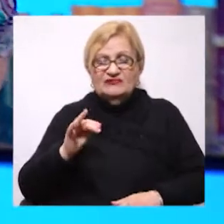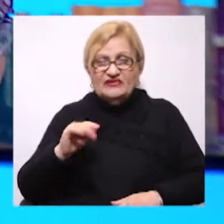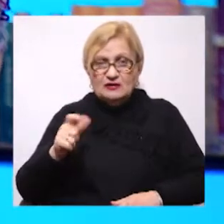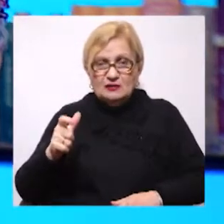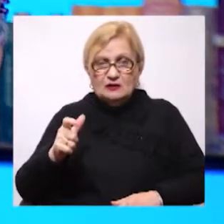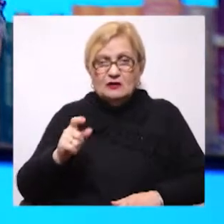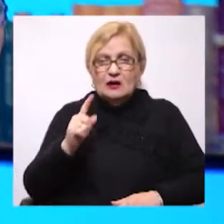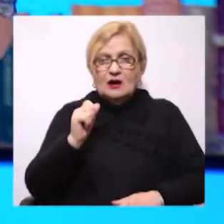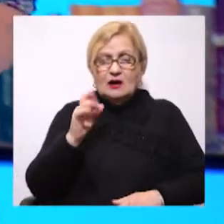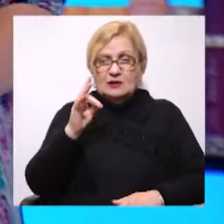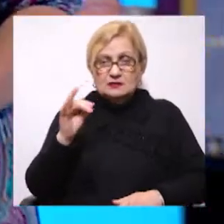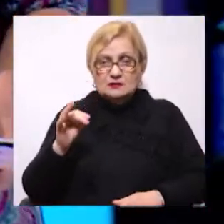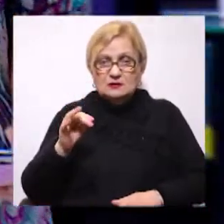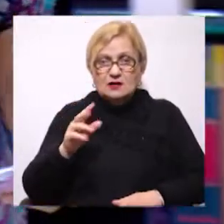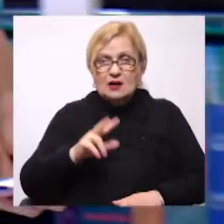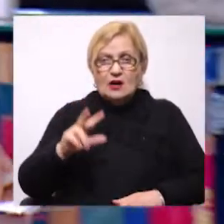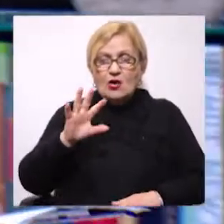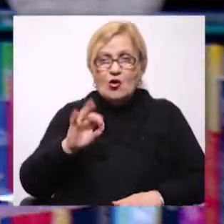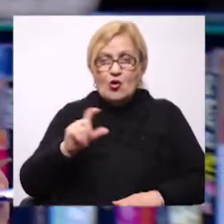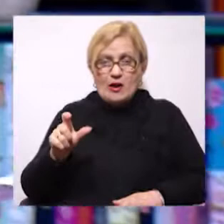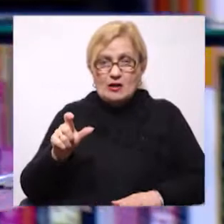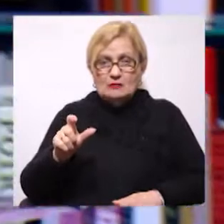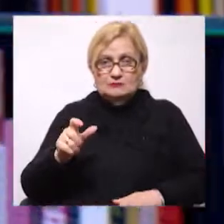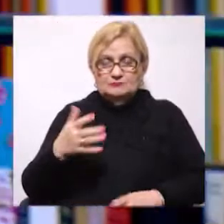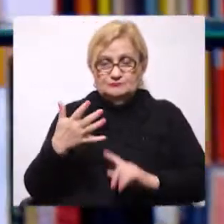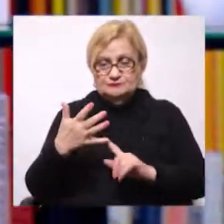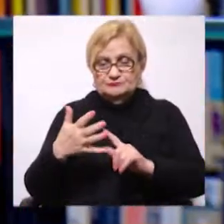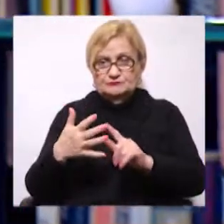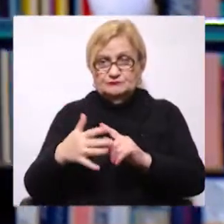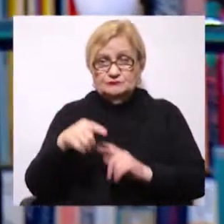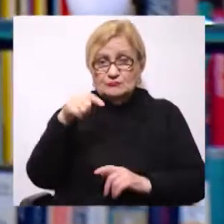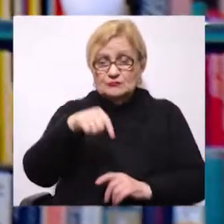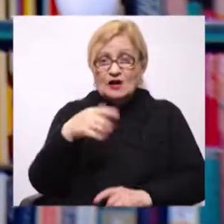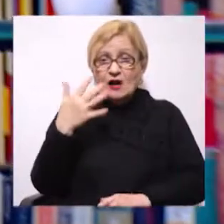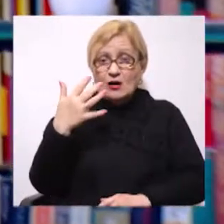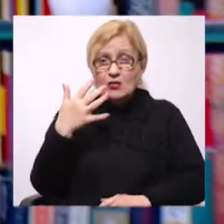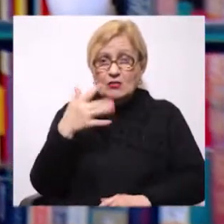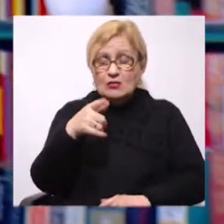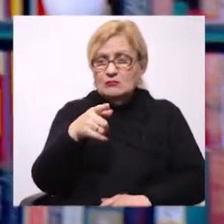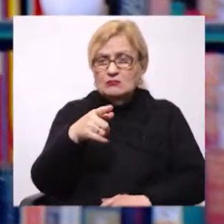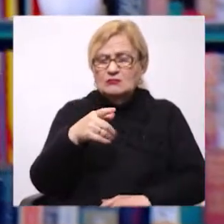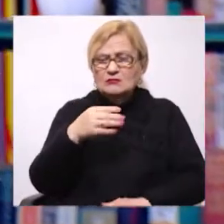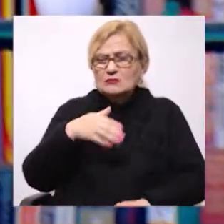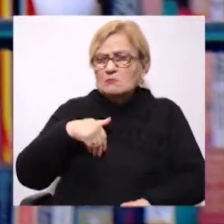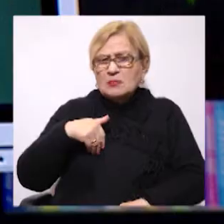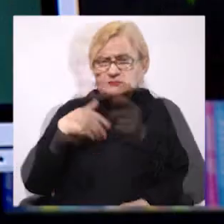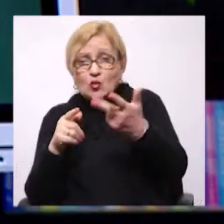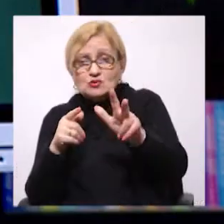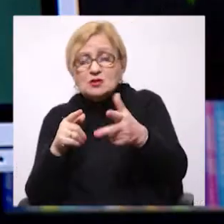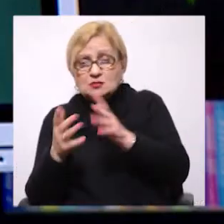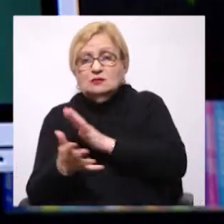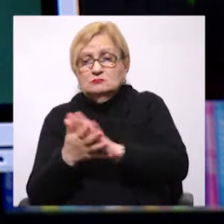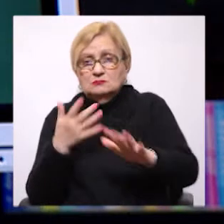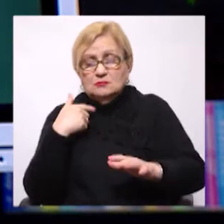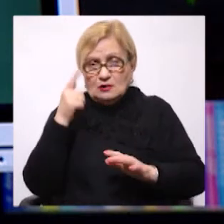ხარი და ჰოე. ილია ამბობდა, რომ ამ ხუთ ასოს დანიშნულება აქვს დაკარგული, ფუნქცია არ აქვს.